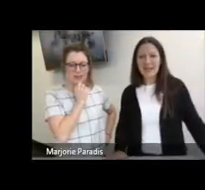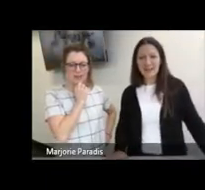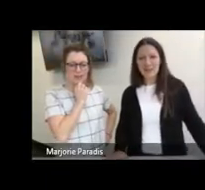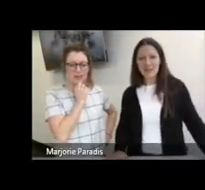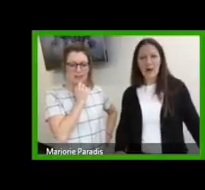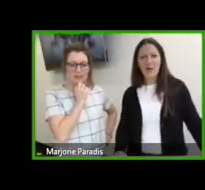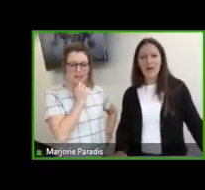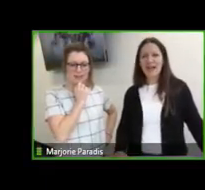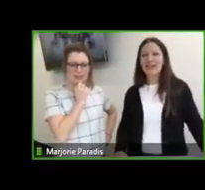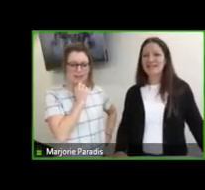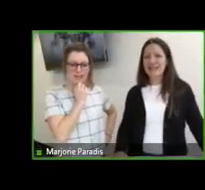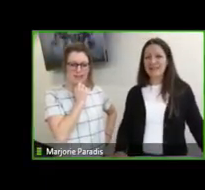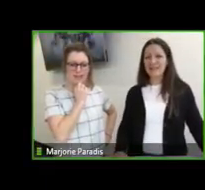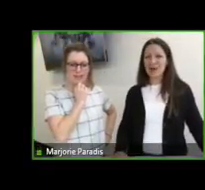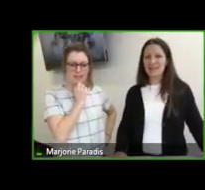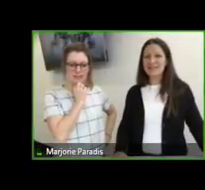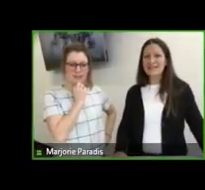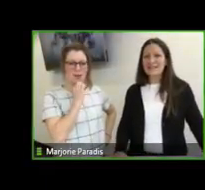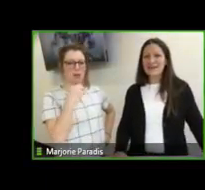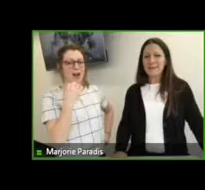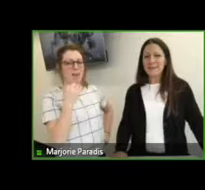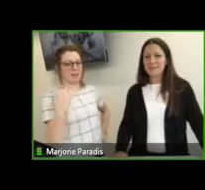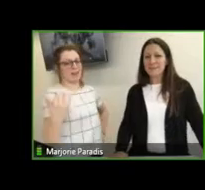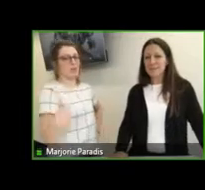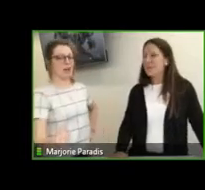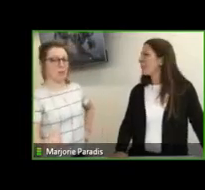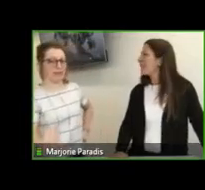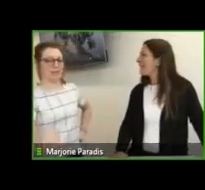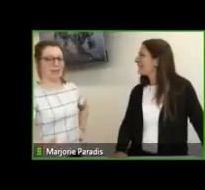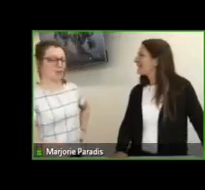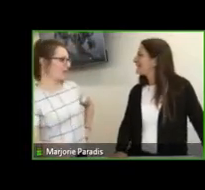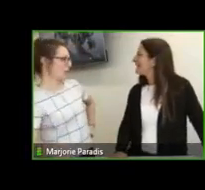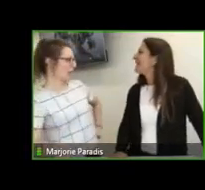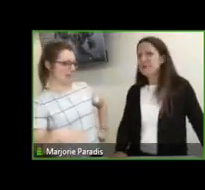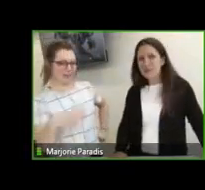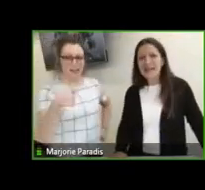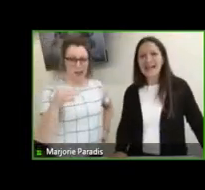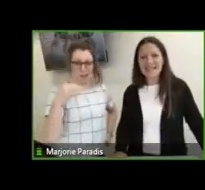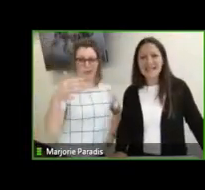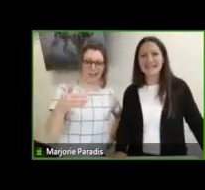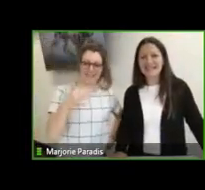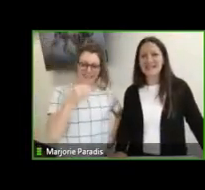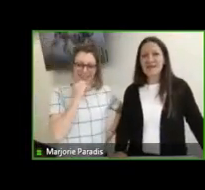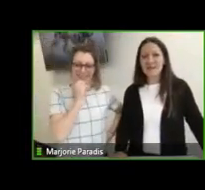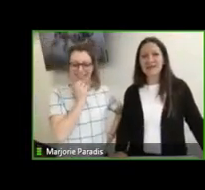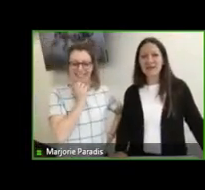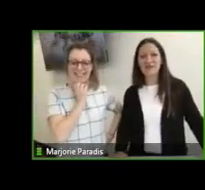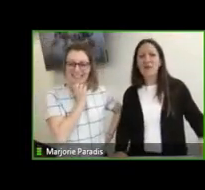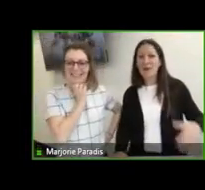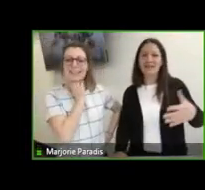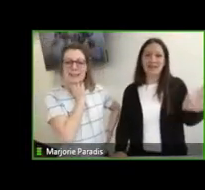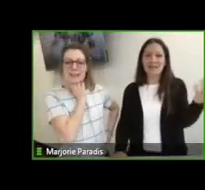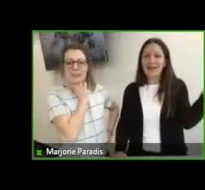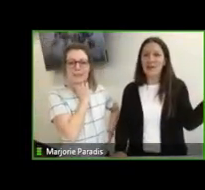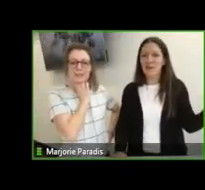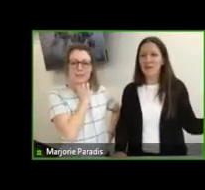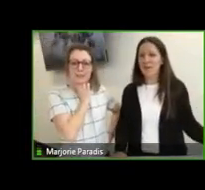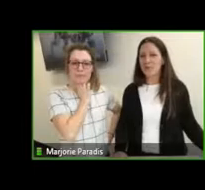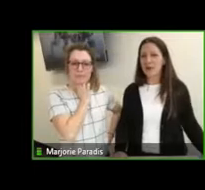OK, donc, on va y aller avec ces résultats-là. Comme un peu la bataille pour la compétence informationnelle. Oui, exact. Parce que dans le fond, ben,